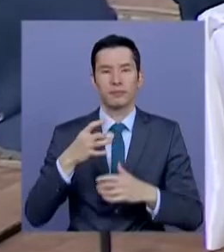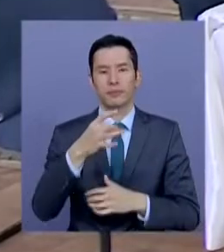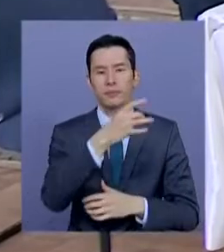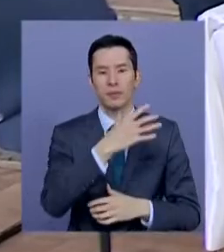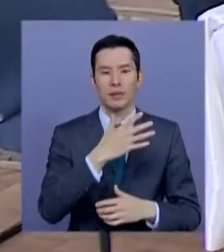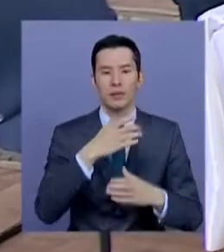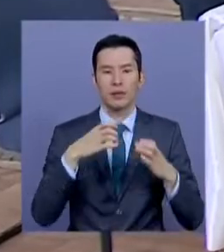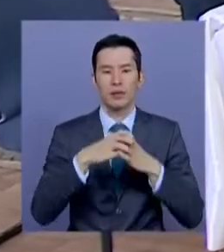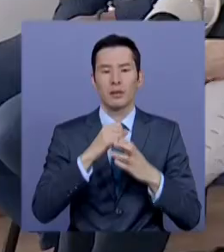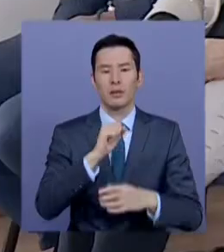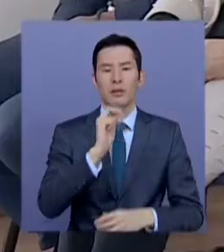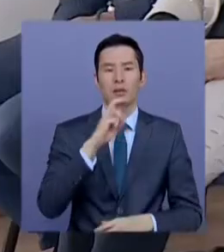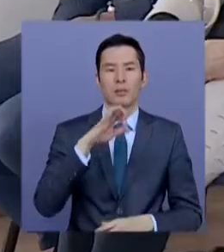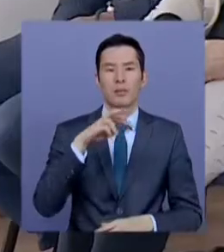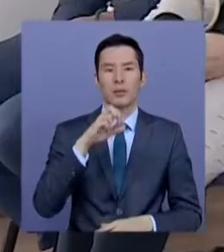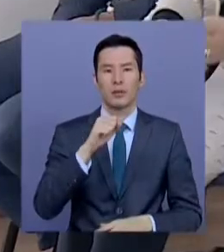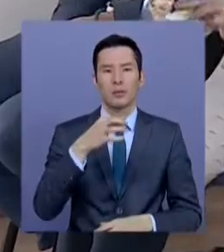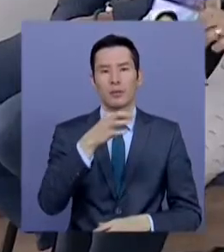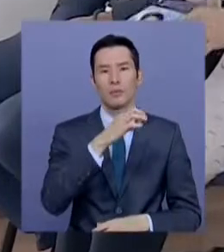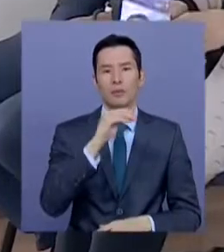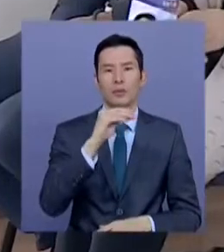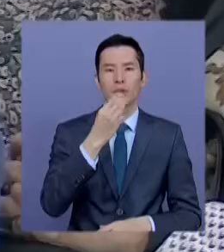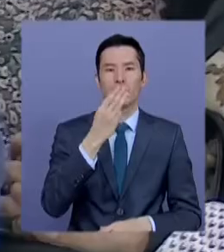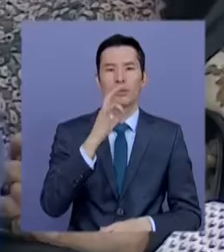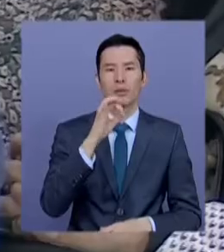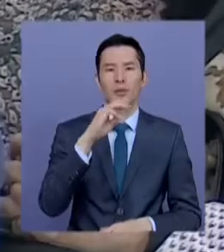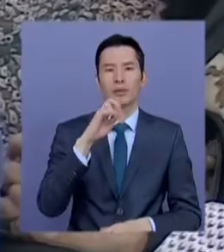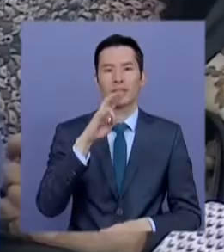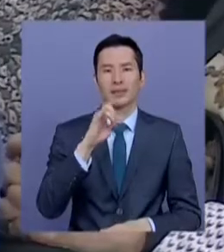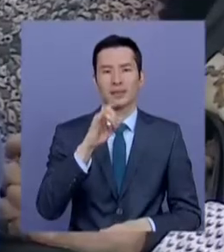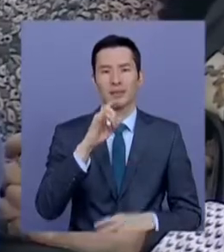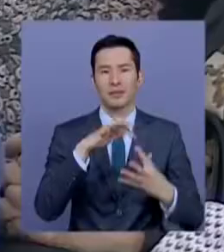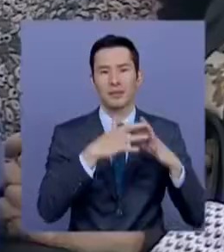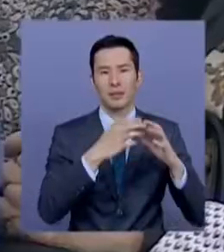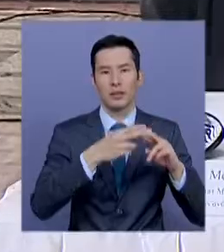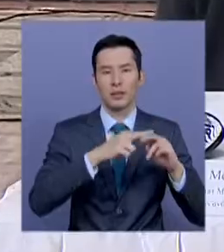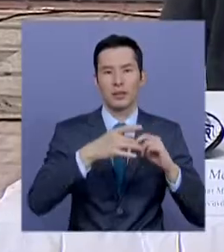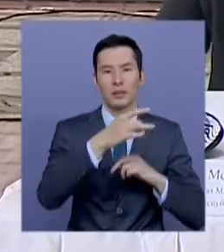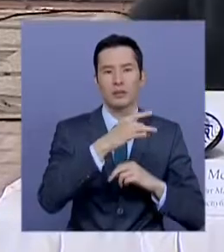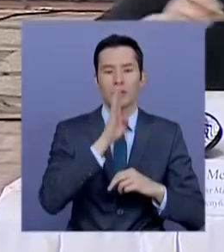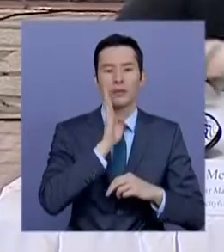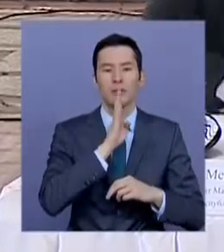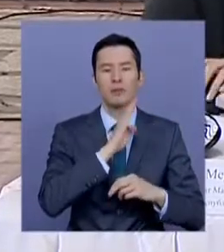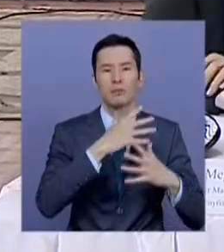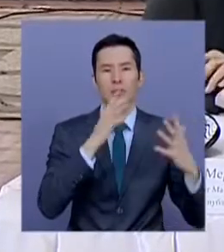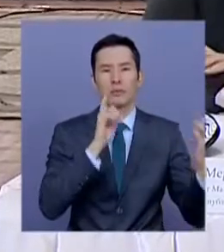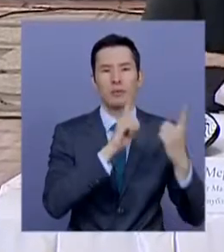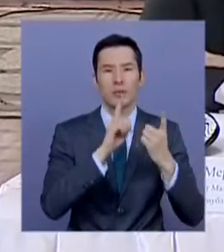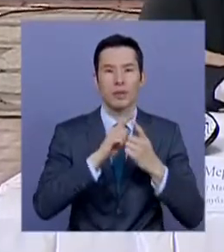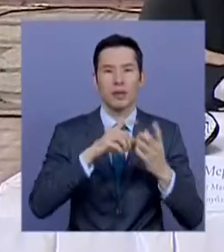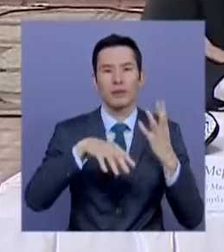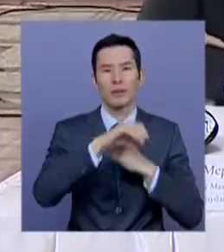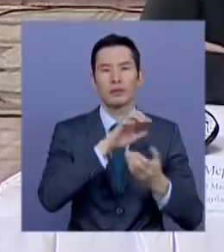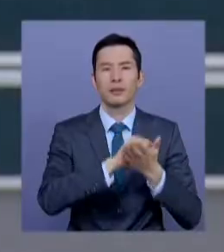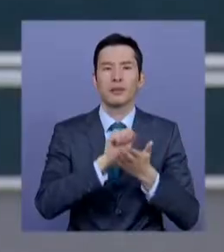тобы Ақмола облысының Шортанды ауданында болып кәсіпкер әйелдермен кездесті. Аталған ауданда кәсіпкерлердің 40% әйелдер